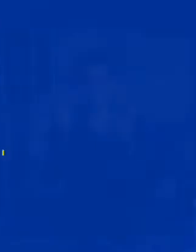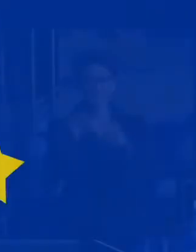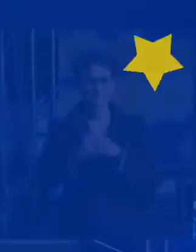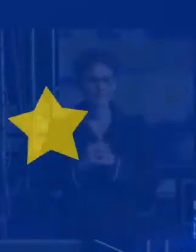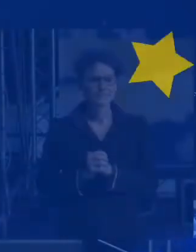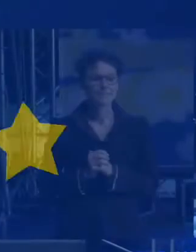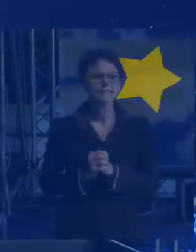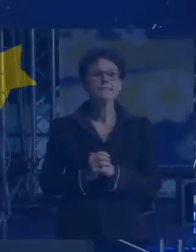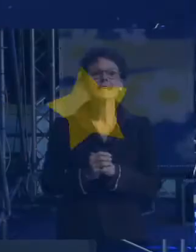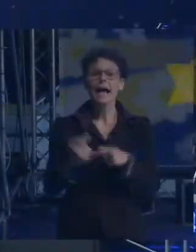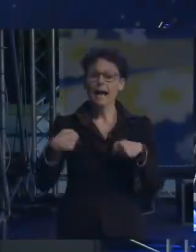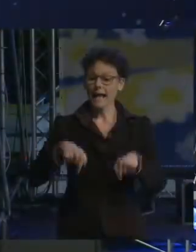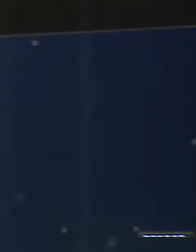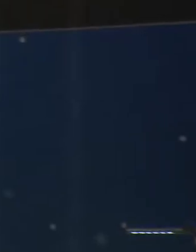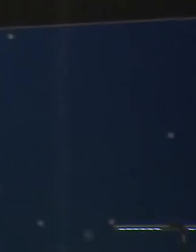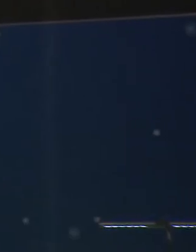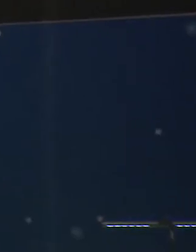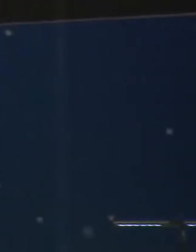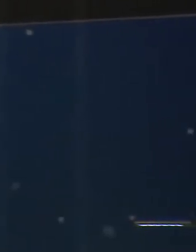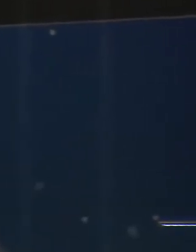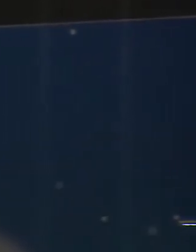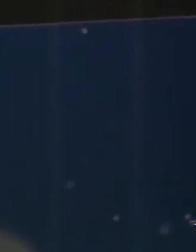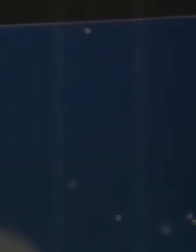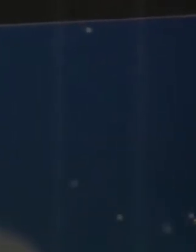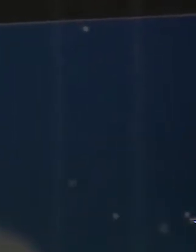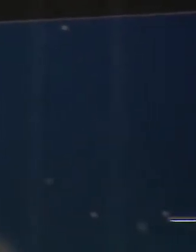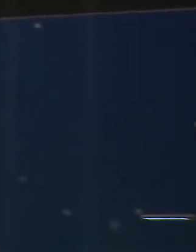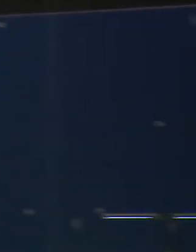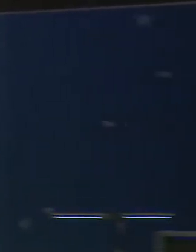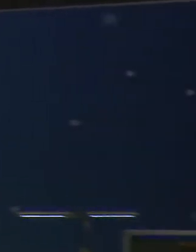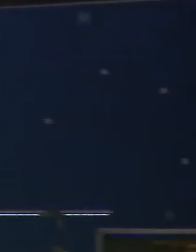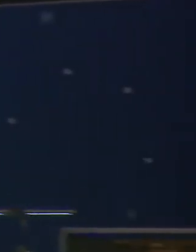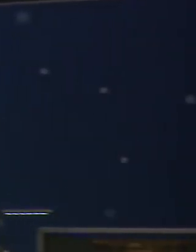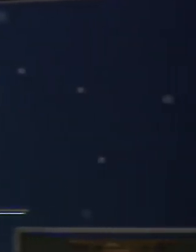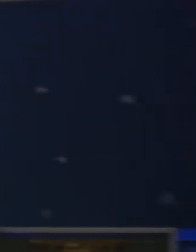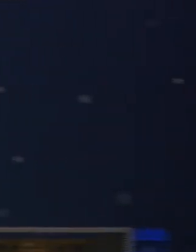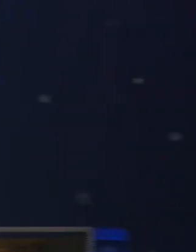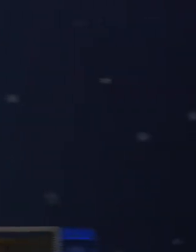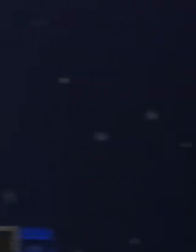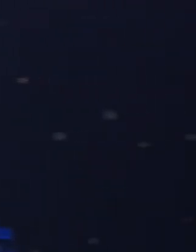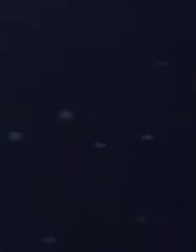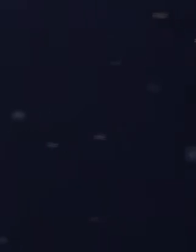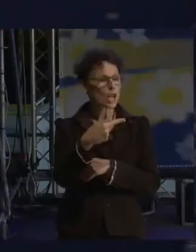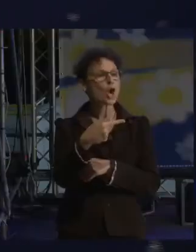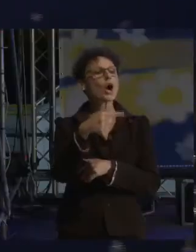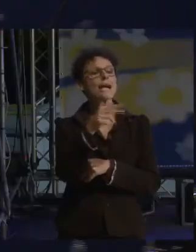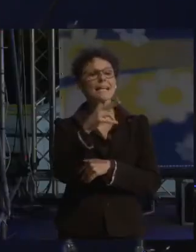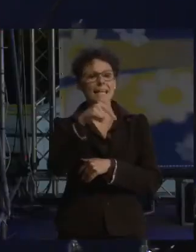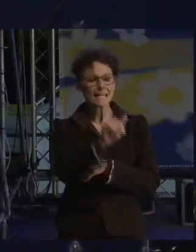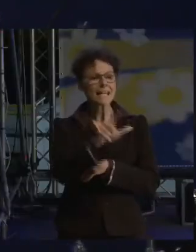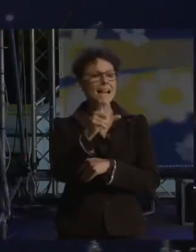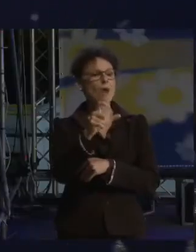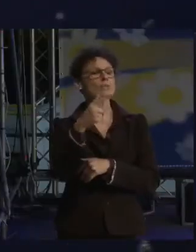tema il tema del lavoro allora vediamo se ci sono già danilo tori lelli vito crimi e claudio cominardi